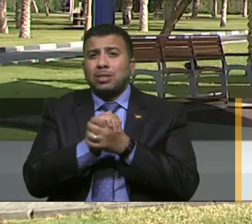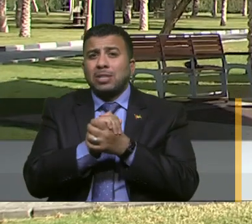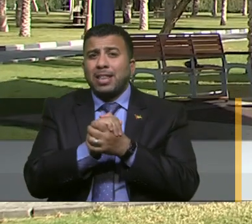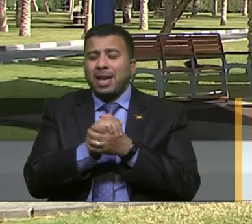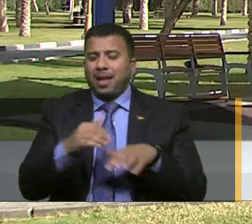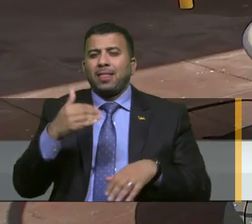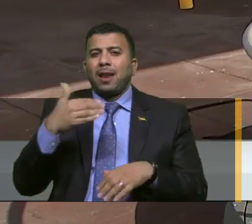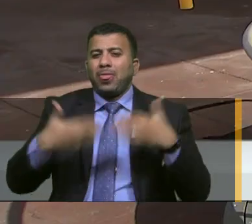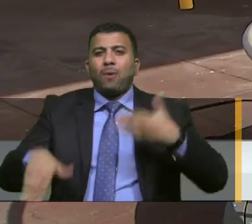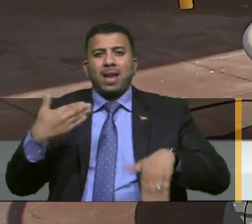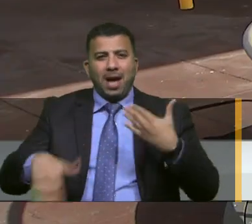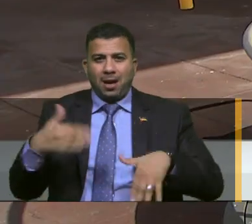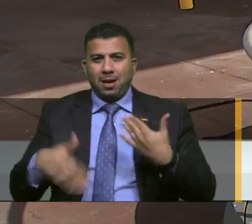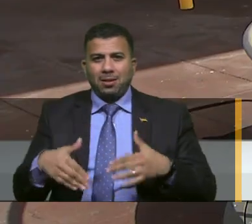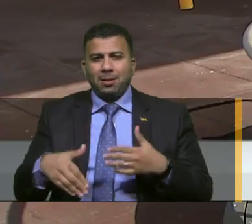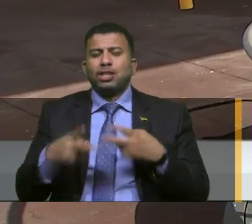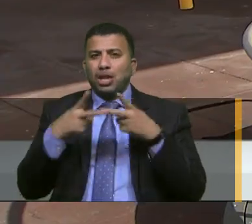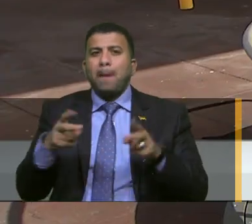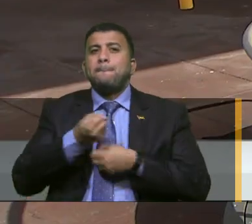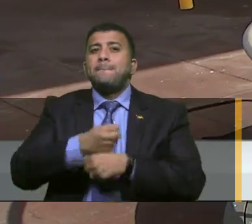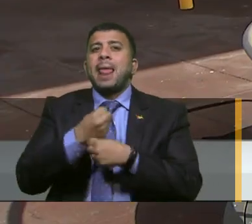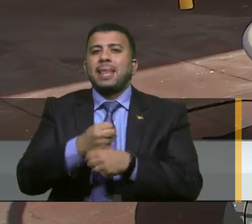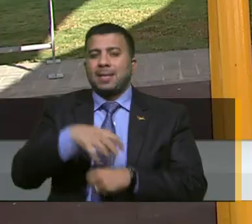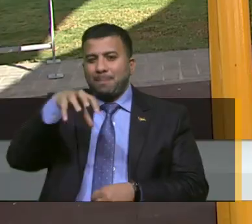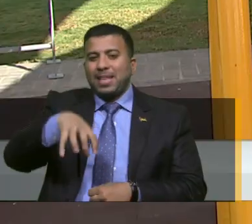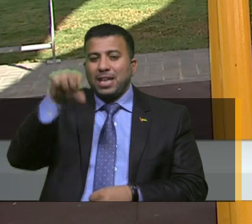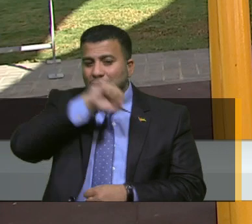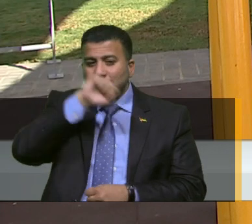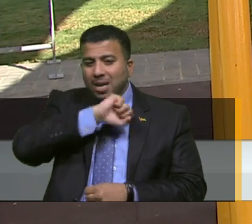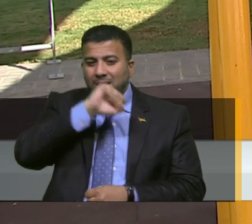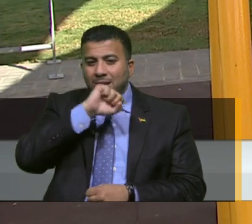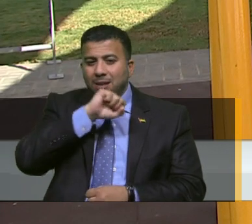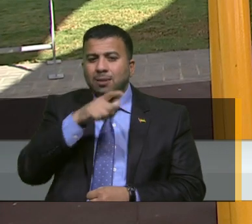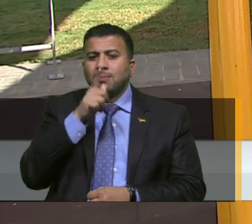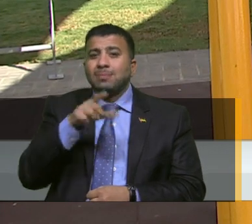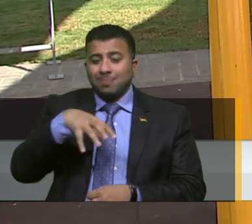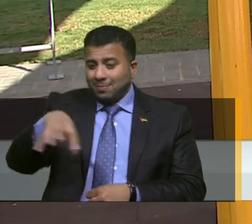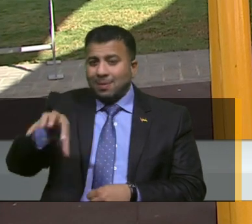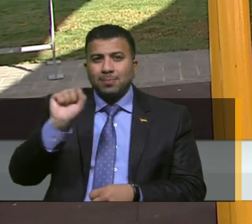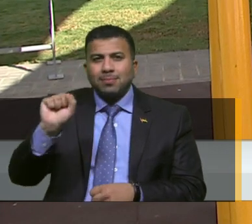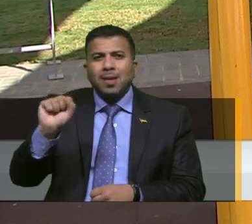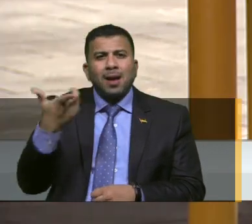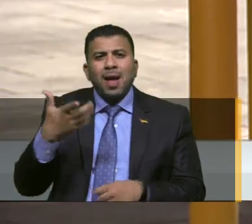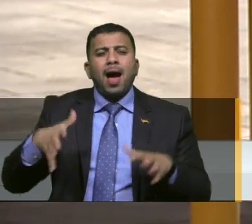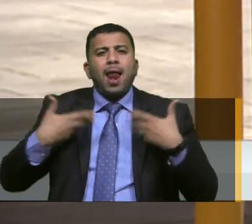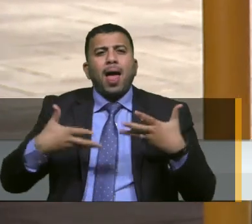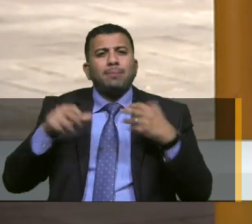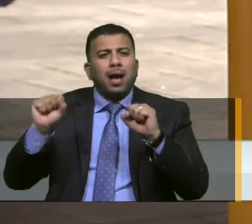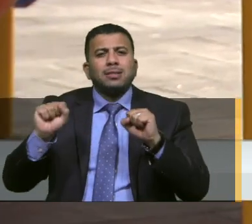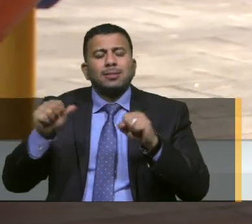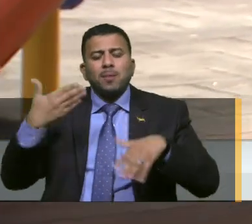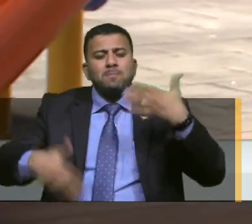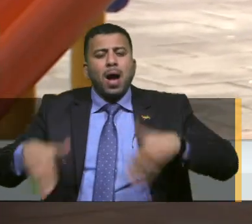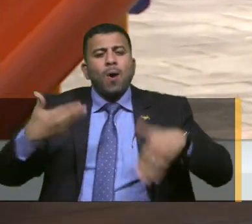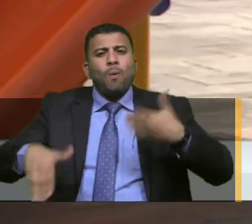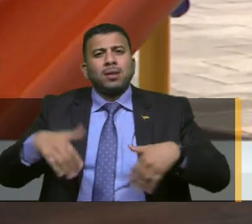تكون صديقة لذوي الإعاقة. دشنت بلدية مدينة الشارقة ركن ألعاب مخصصا للأطفال من ذوي